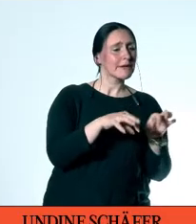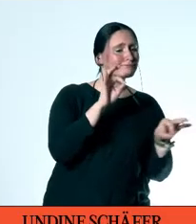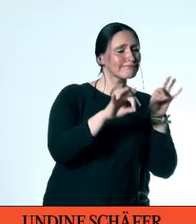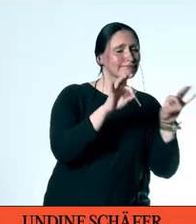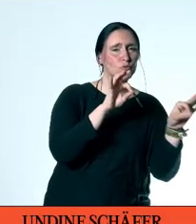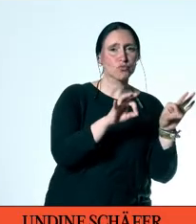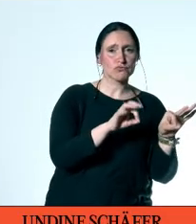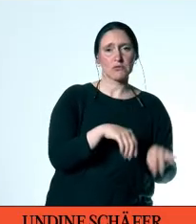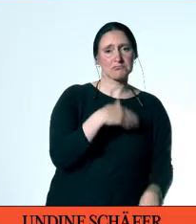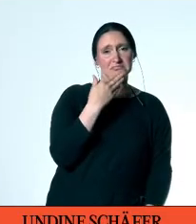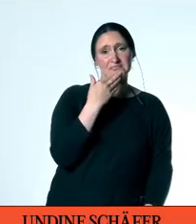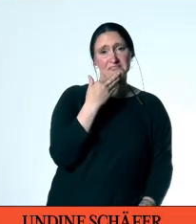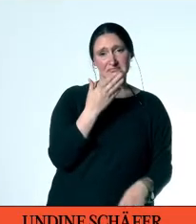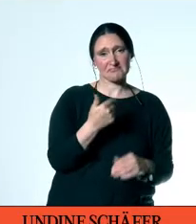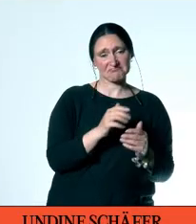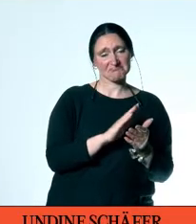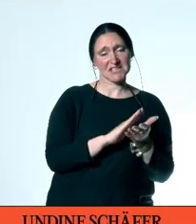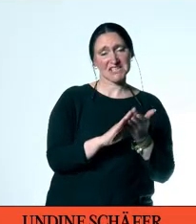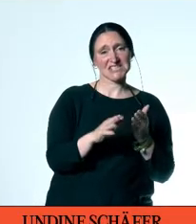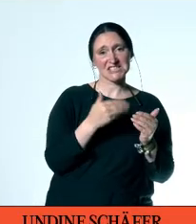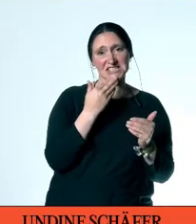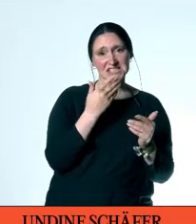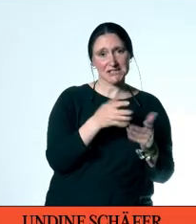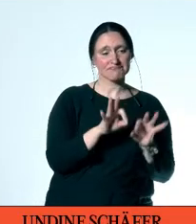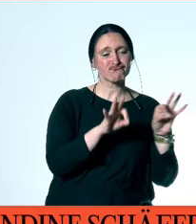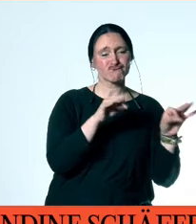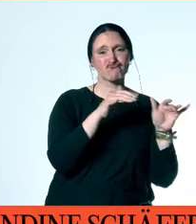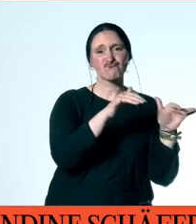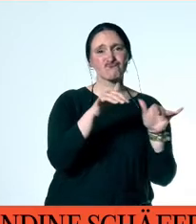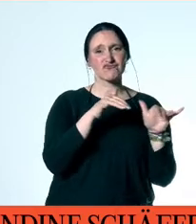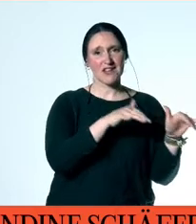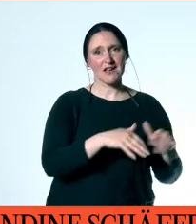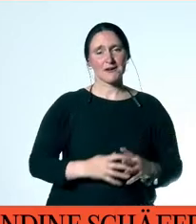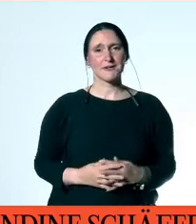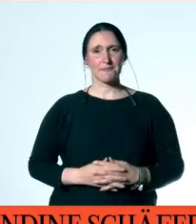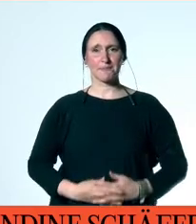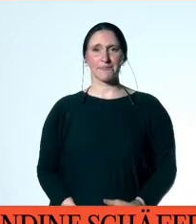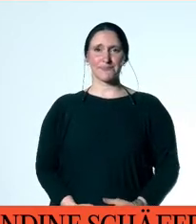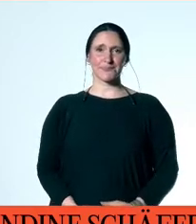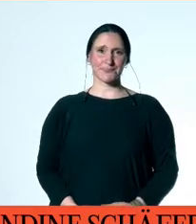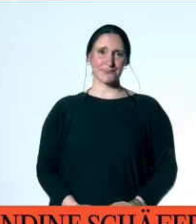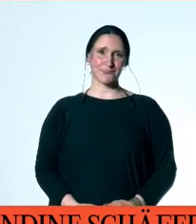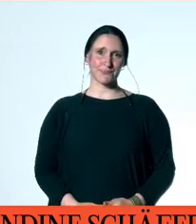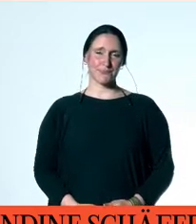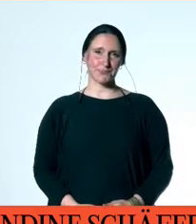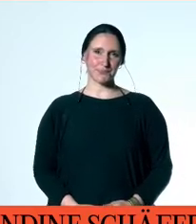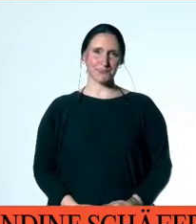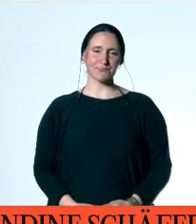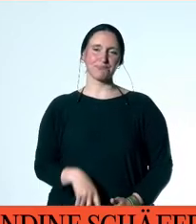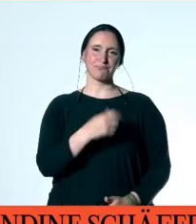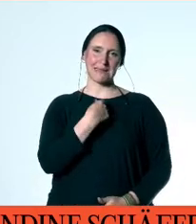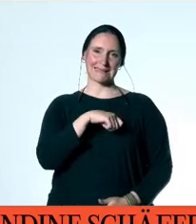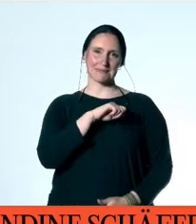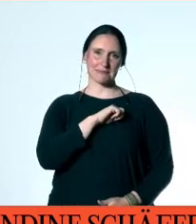También, evidentemente, somos una colectividad que está integrada por diferentes pensamientos. Natürlich ist es so, dass in einem Kollektiv Menschen